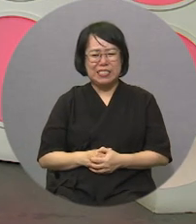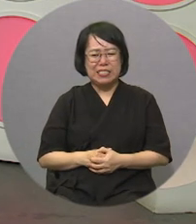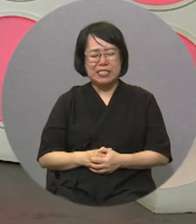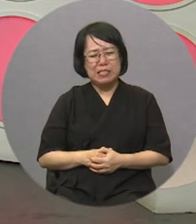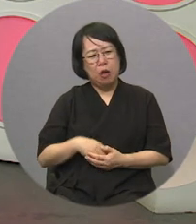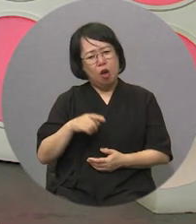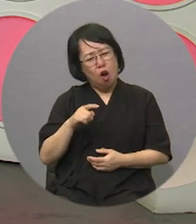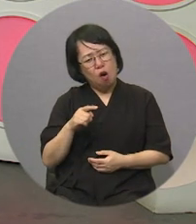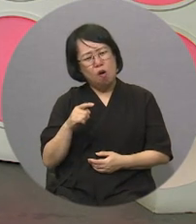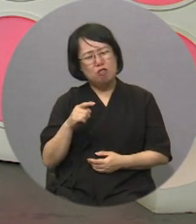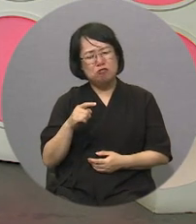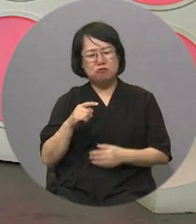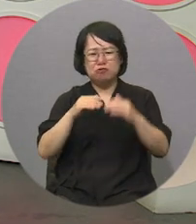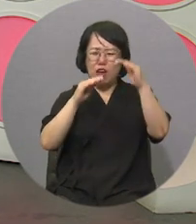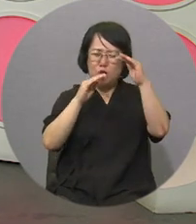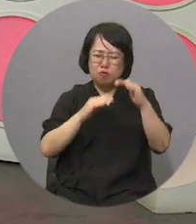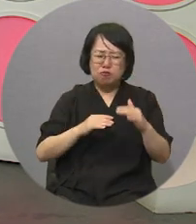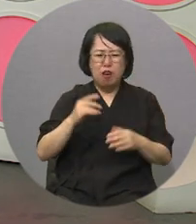보면 늘 그래요 응